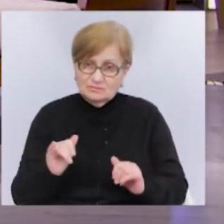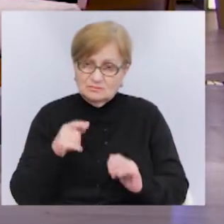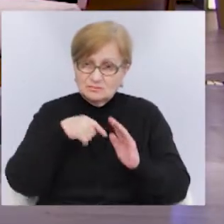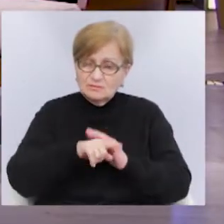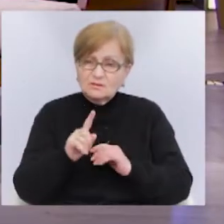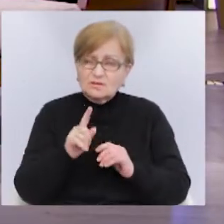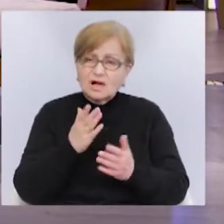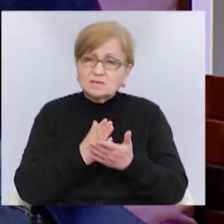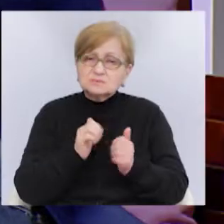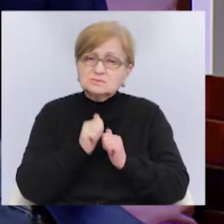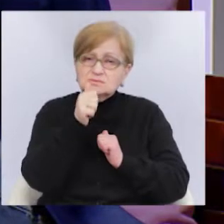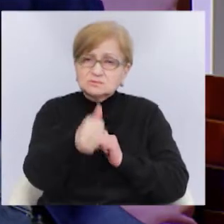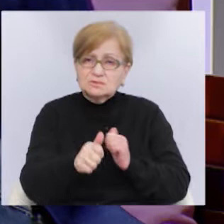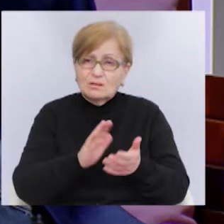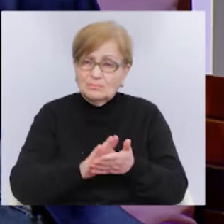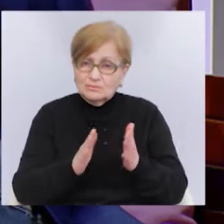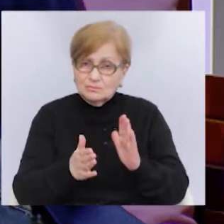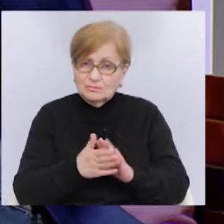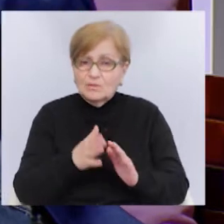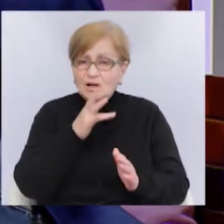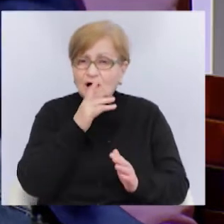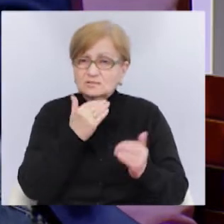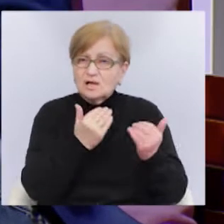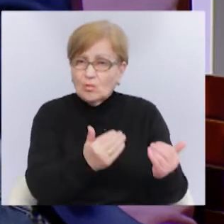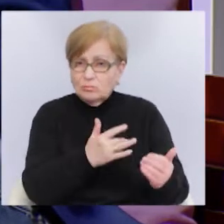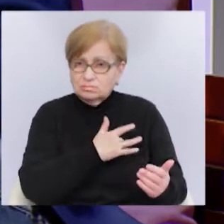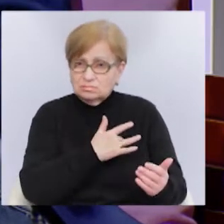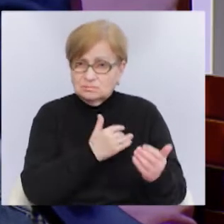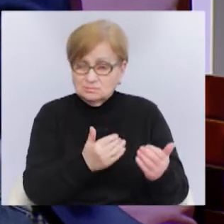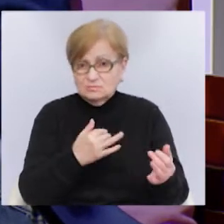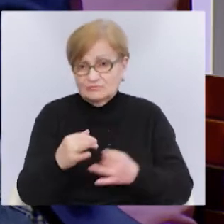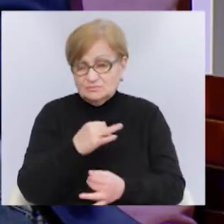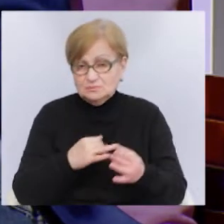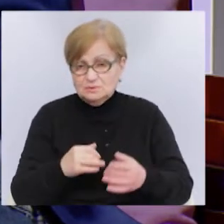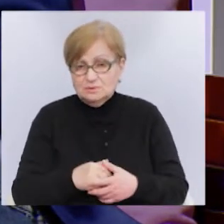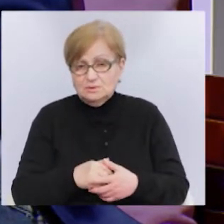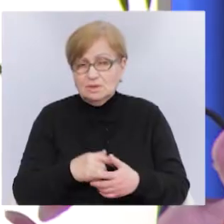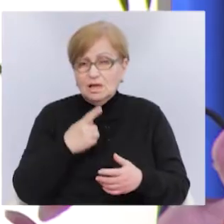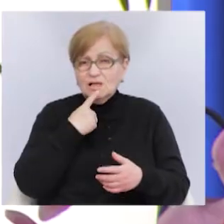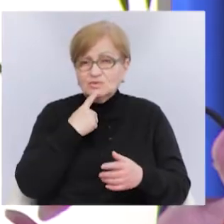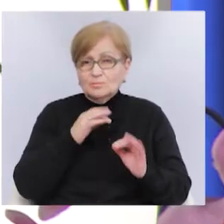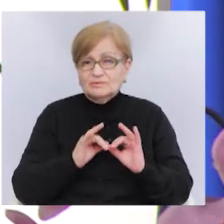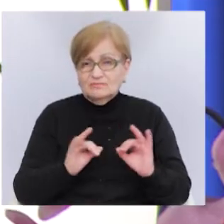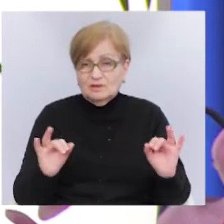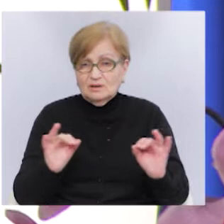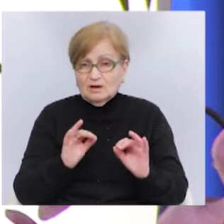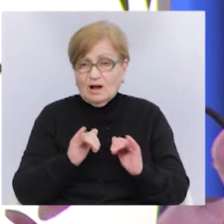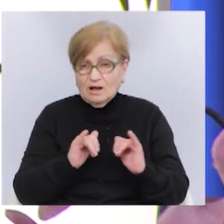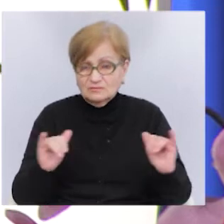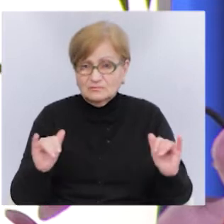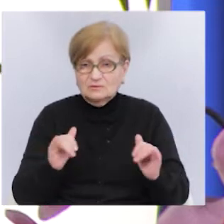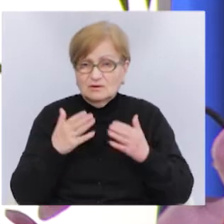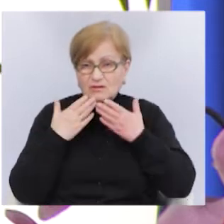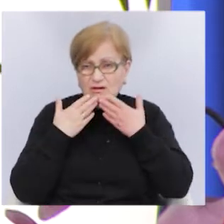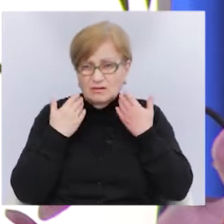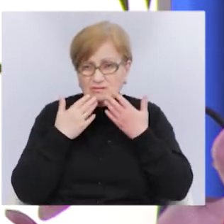მისი წინაპირობები და შეიძლება რაღაც ასაკობრივი მახასიათებლებზეც ვისაუბროთ. ნუ ენობრივი განვითარების ესე მარტივად